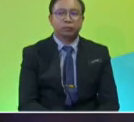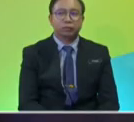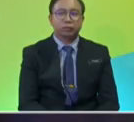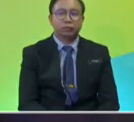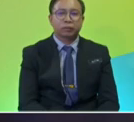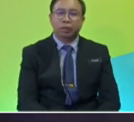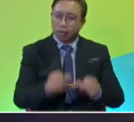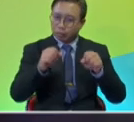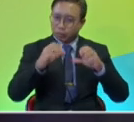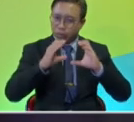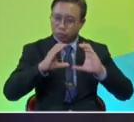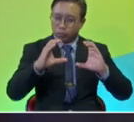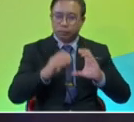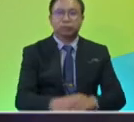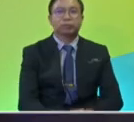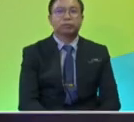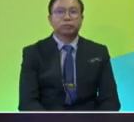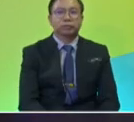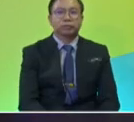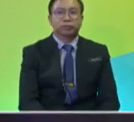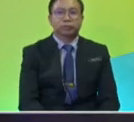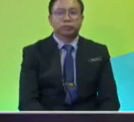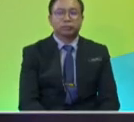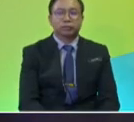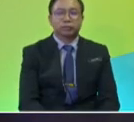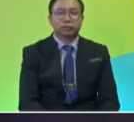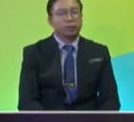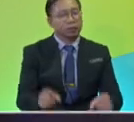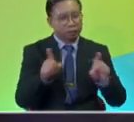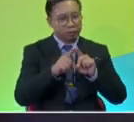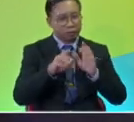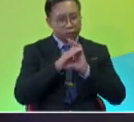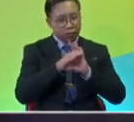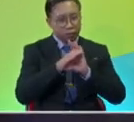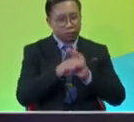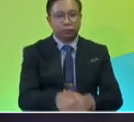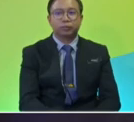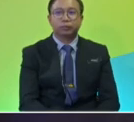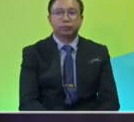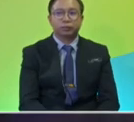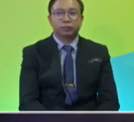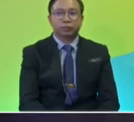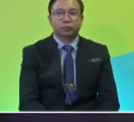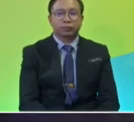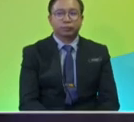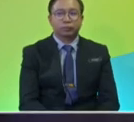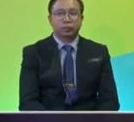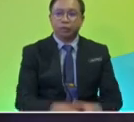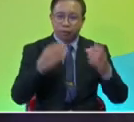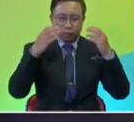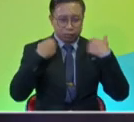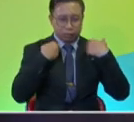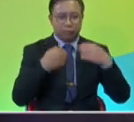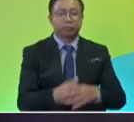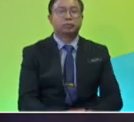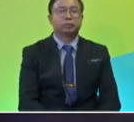pun ada si ataupun F Cikgu ada yang ni